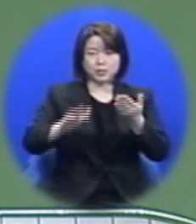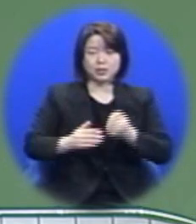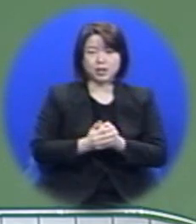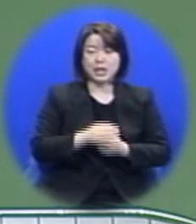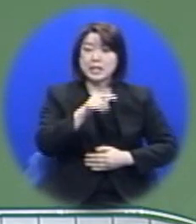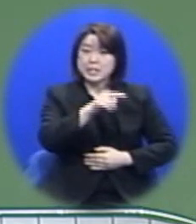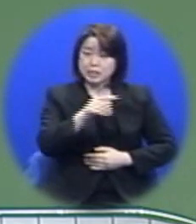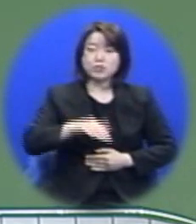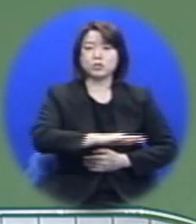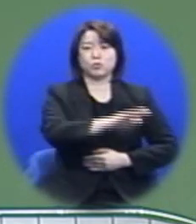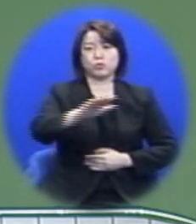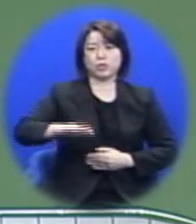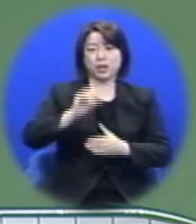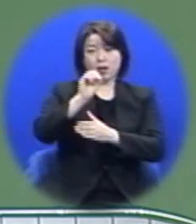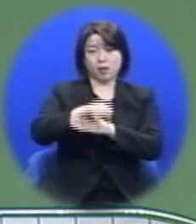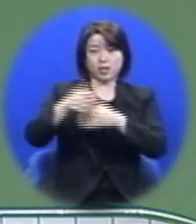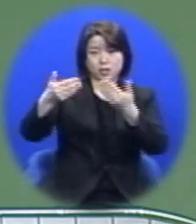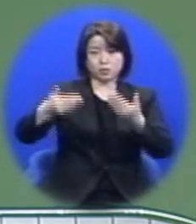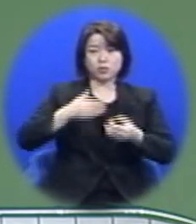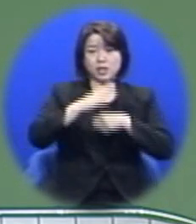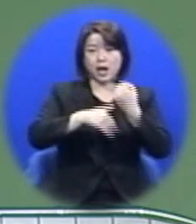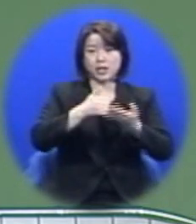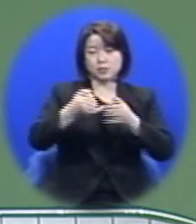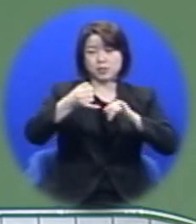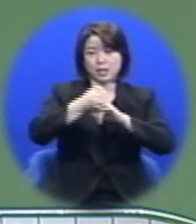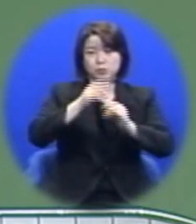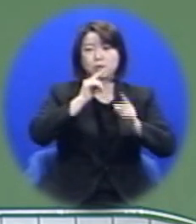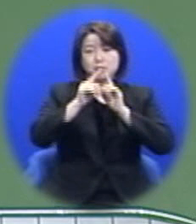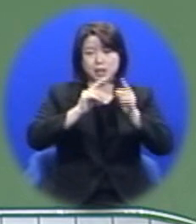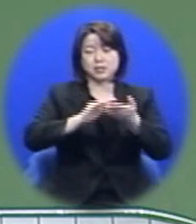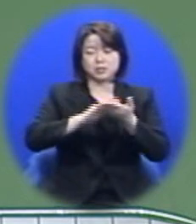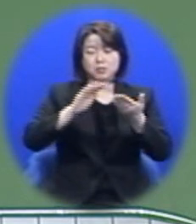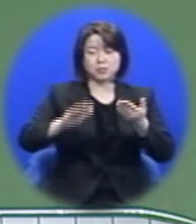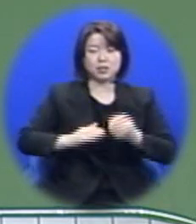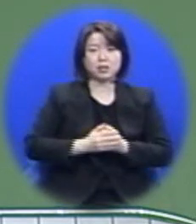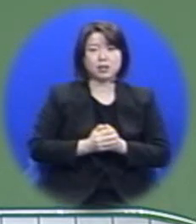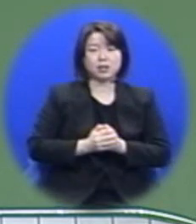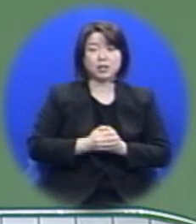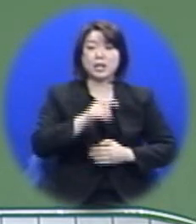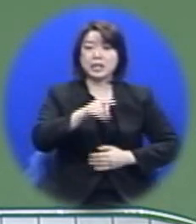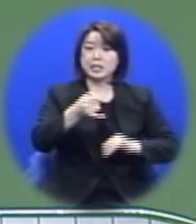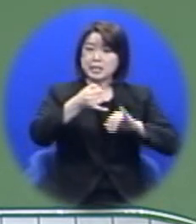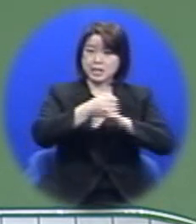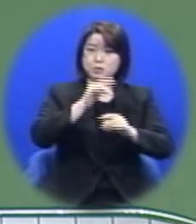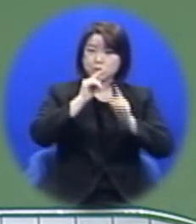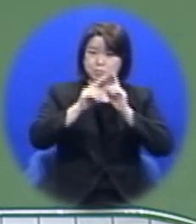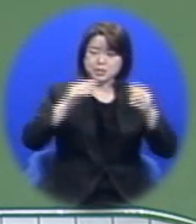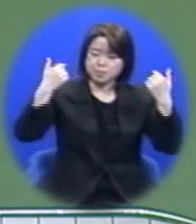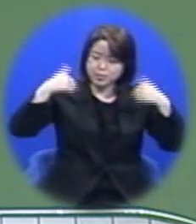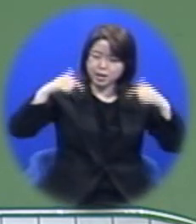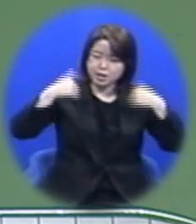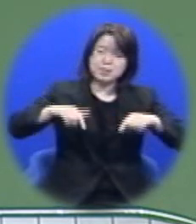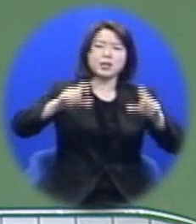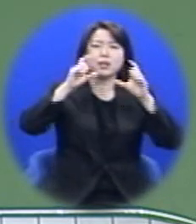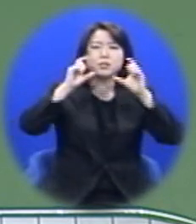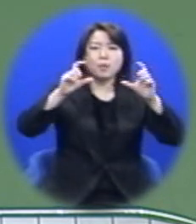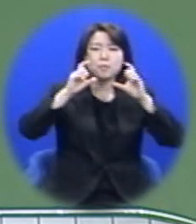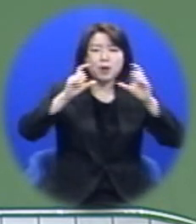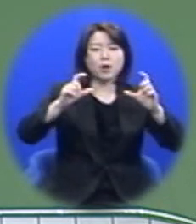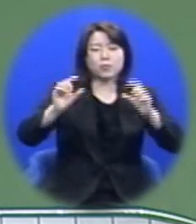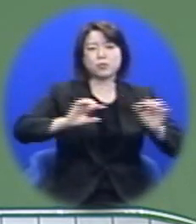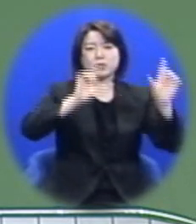이것이 우리에게 허락하신 하나님의 약속의 말씀입니다. 우리가 이 약속의 말씀을 날마다 선포하고 살아야